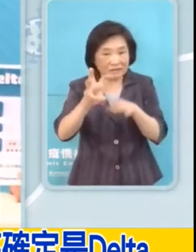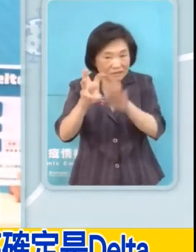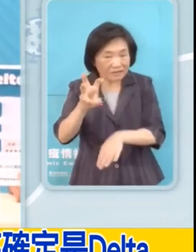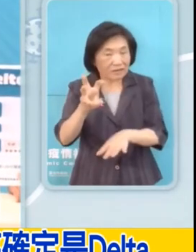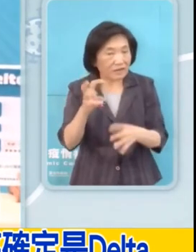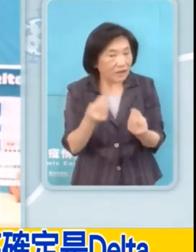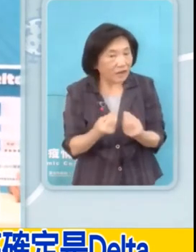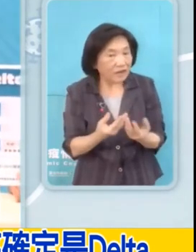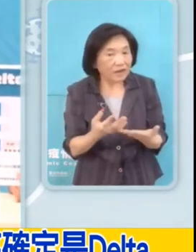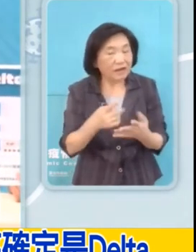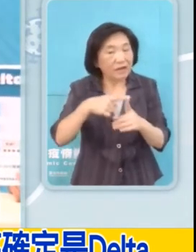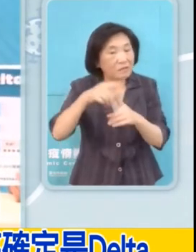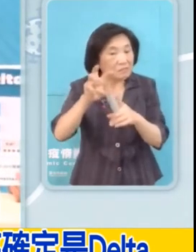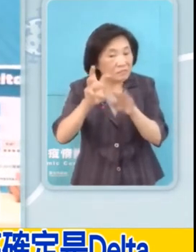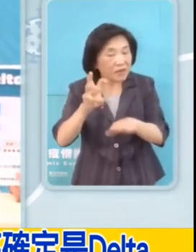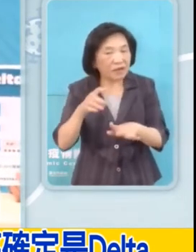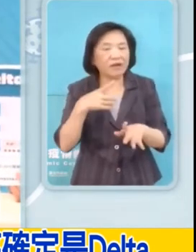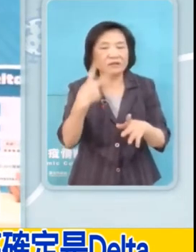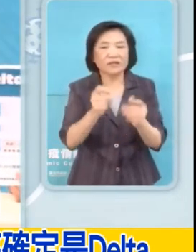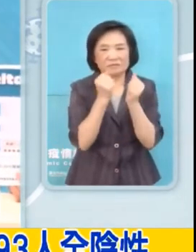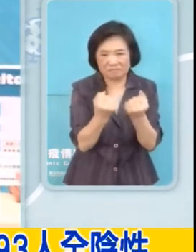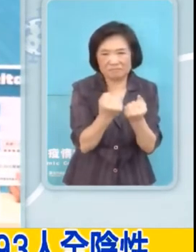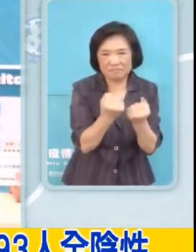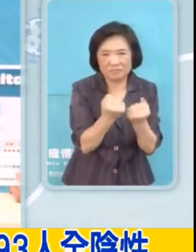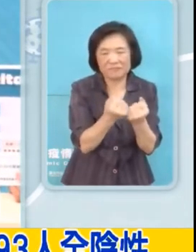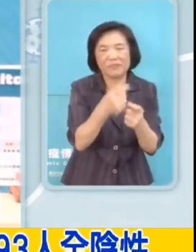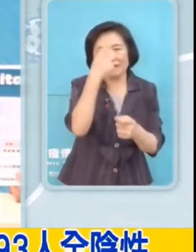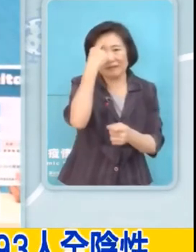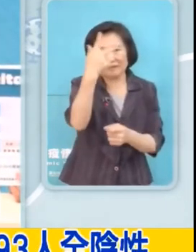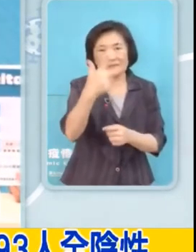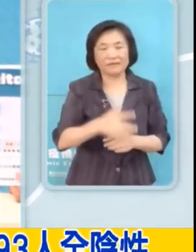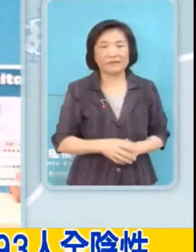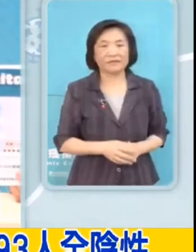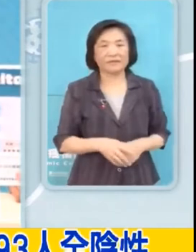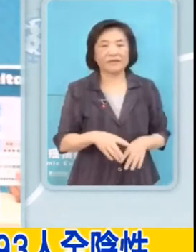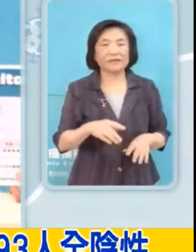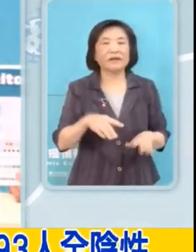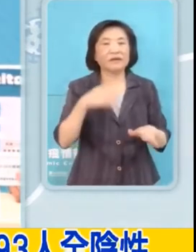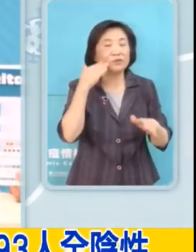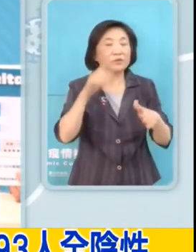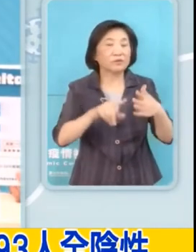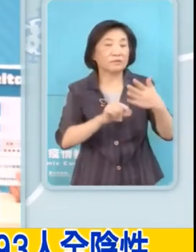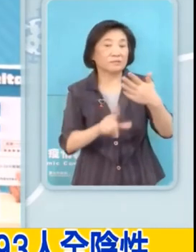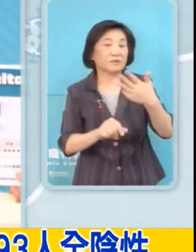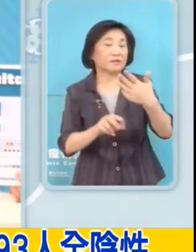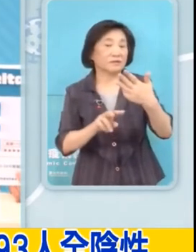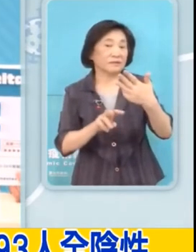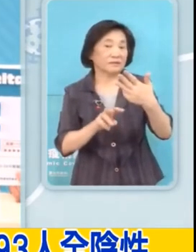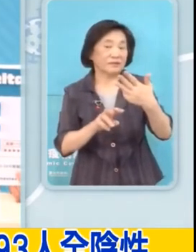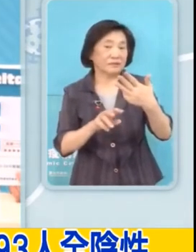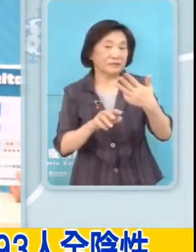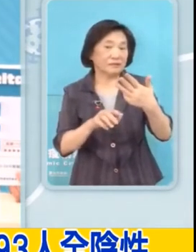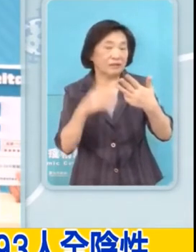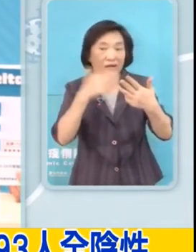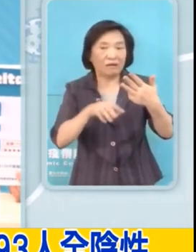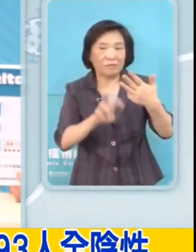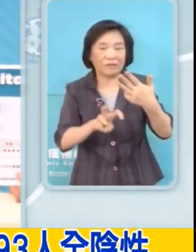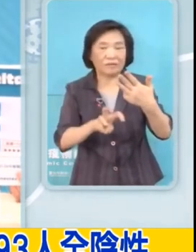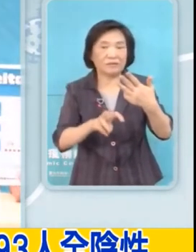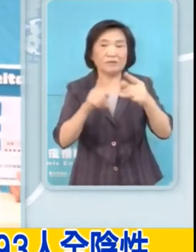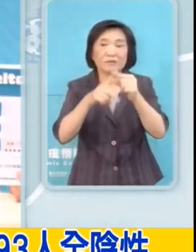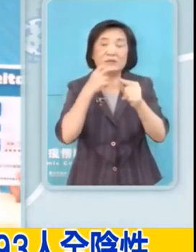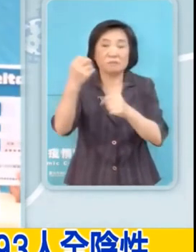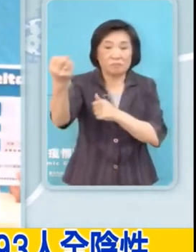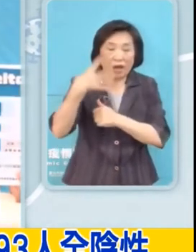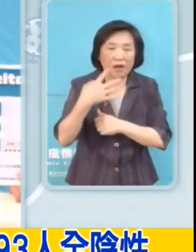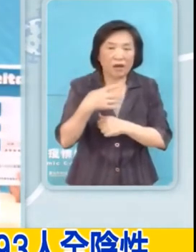这是目前的制度，所以我们在8月29号就让他解隔离出去，就在8月31号中央通知我们说这个